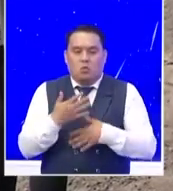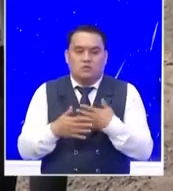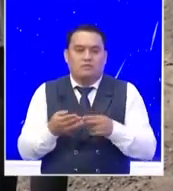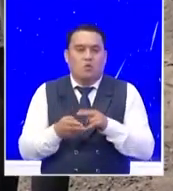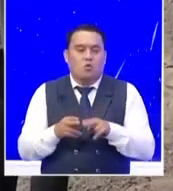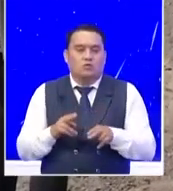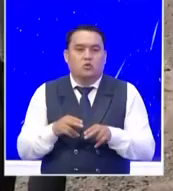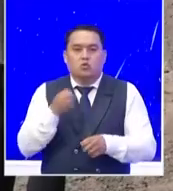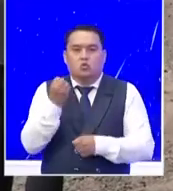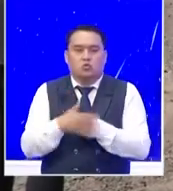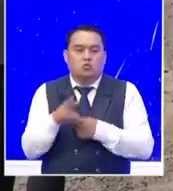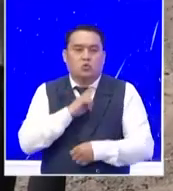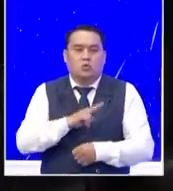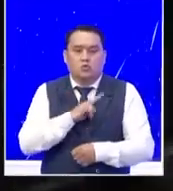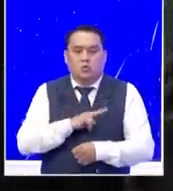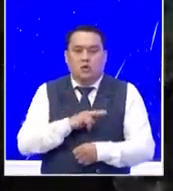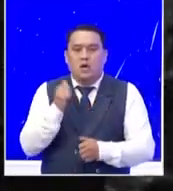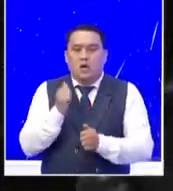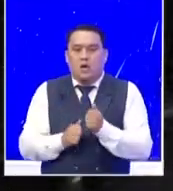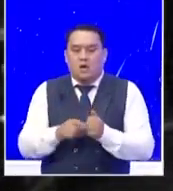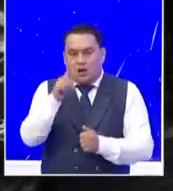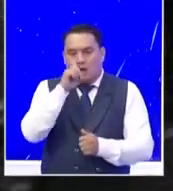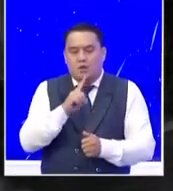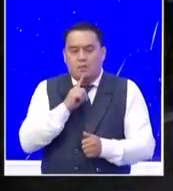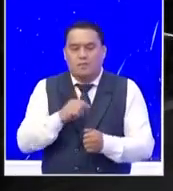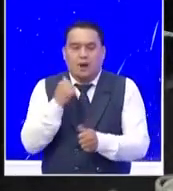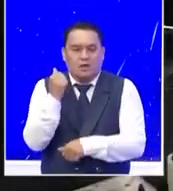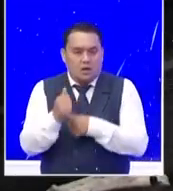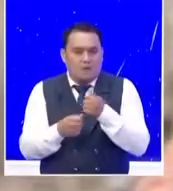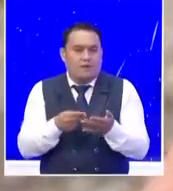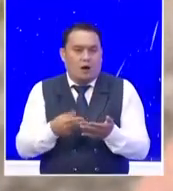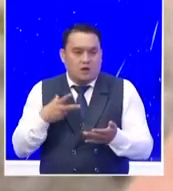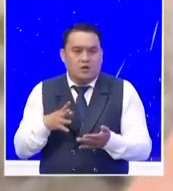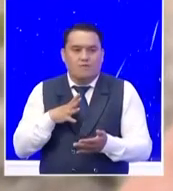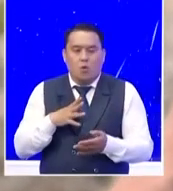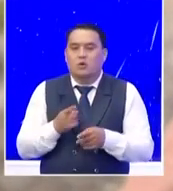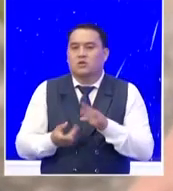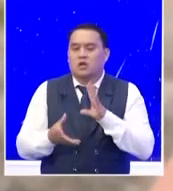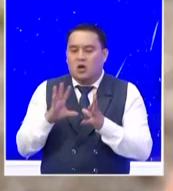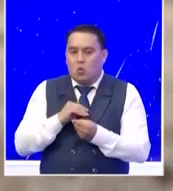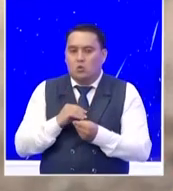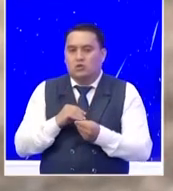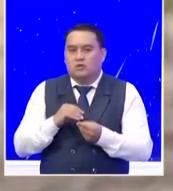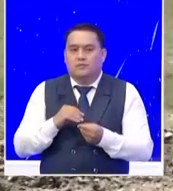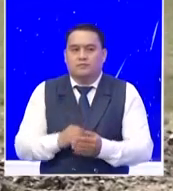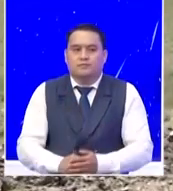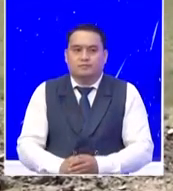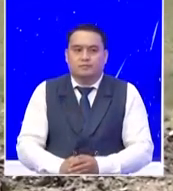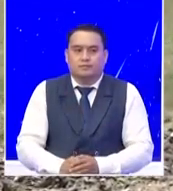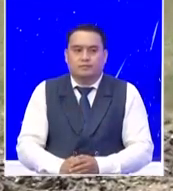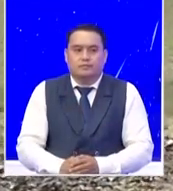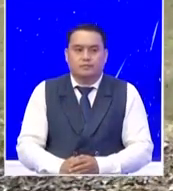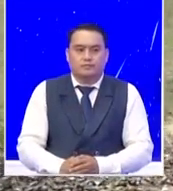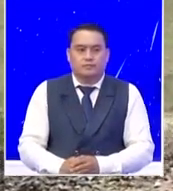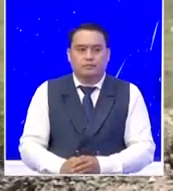сапа орталығы жөндеу жұмыстары барысында әр айда асфальт материалынан сынама алып келген. Қорытындылары теріс нәтиже берген.